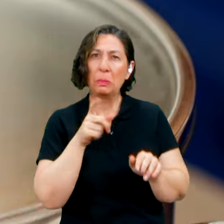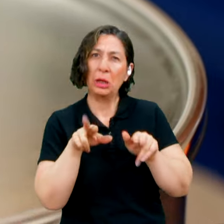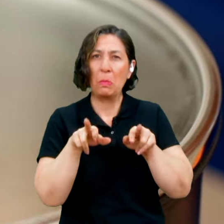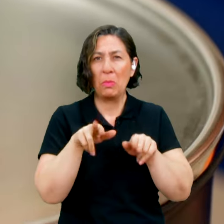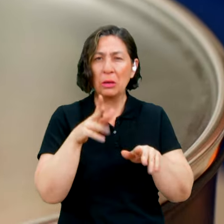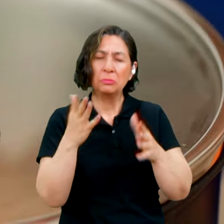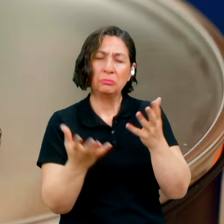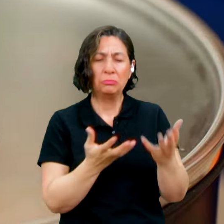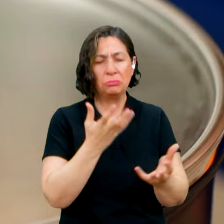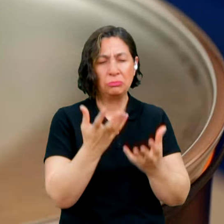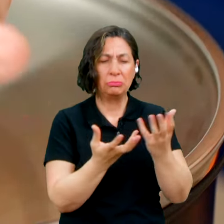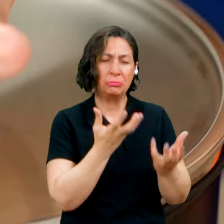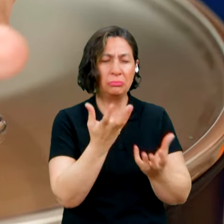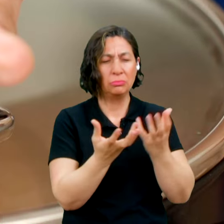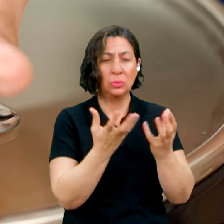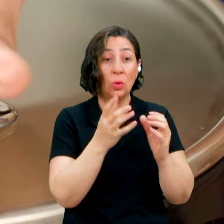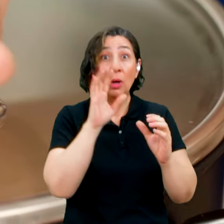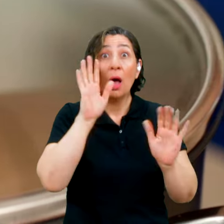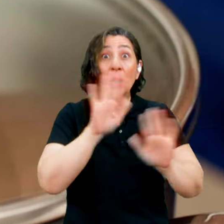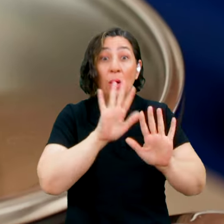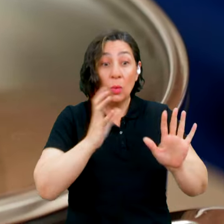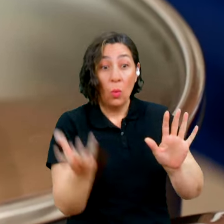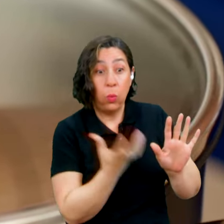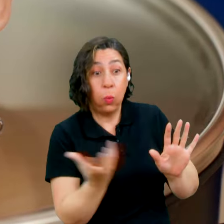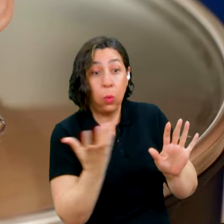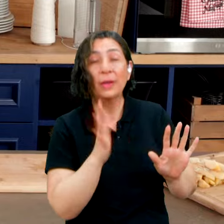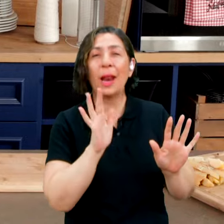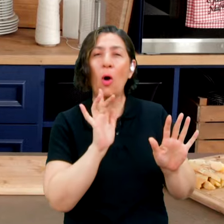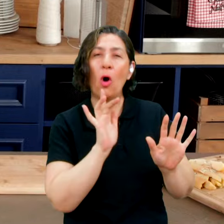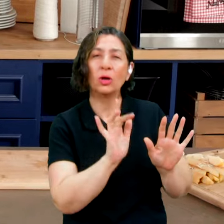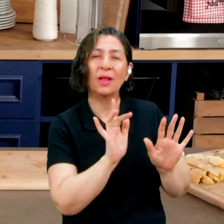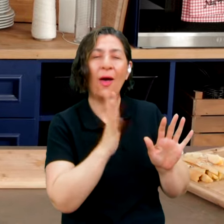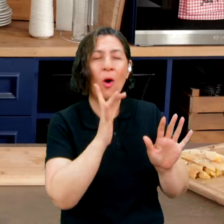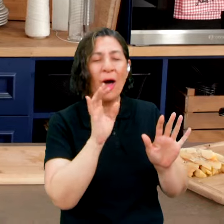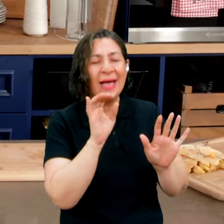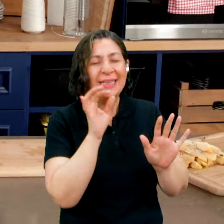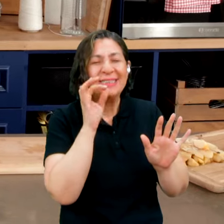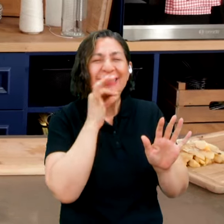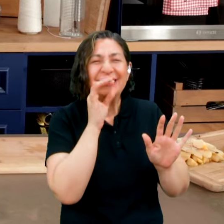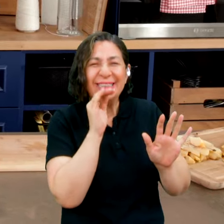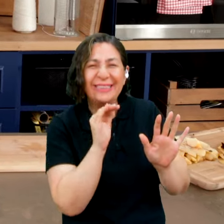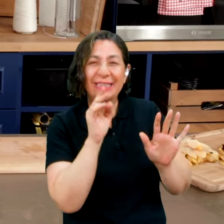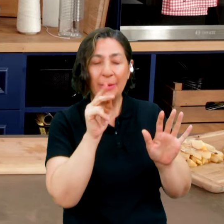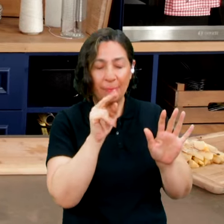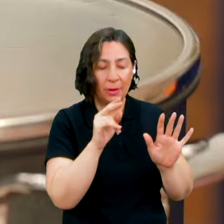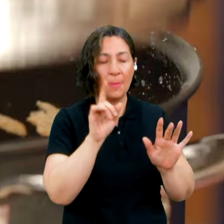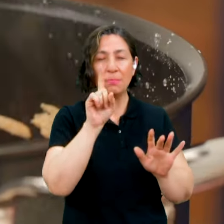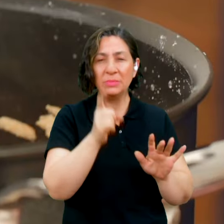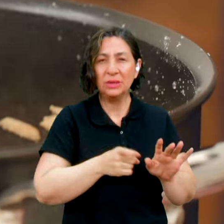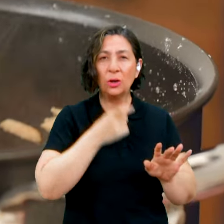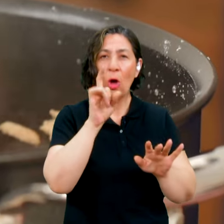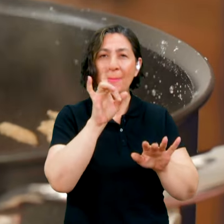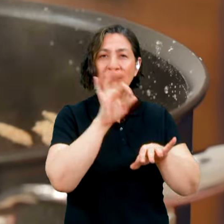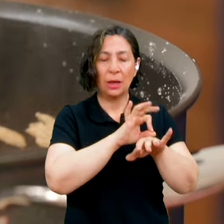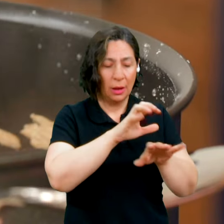1,5 saat. Bu ayarda hafif hafif tıkırdatın. Asla yüksek ateşte değil, orta, ortanın altı ateşte, kontrollü bir şekilde.